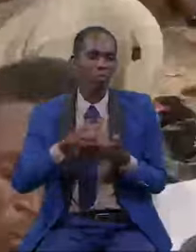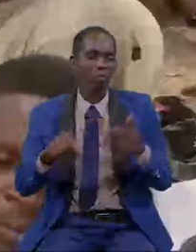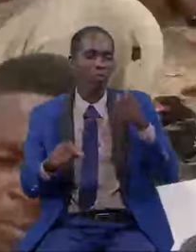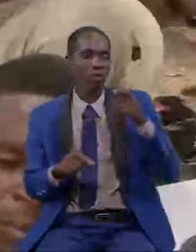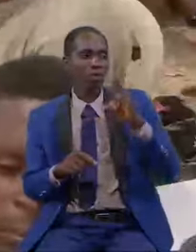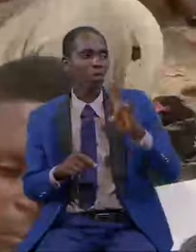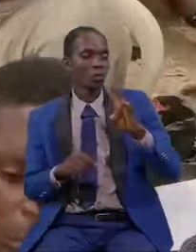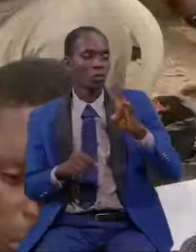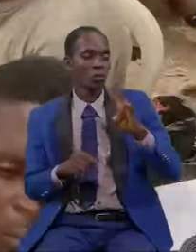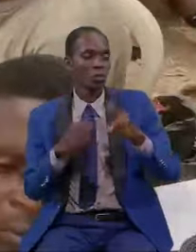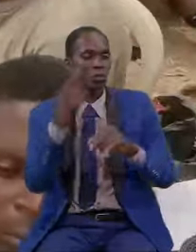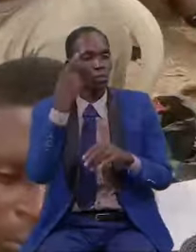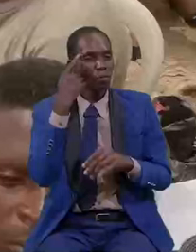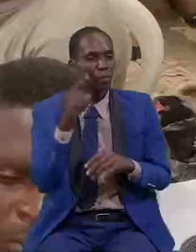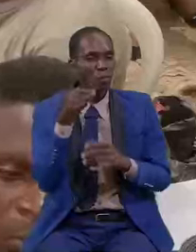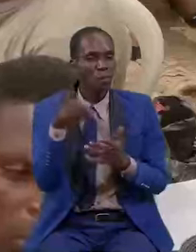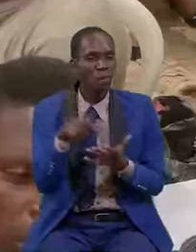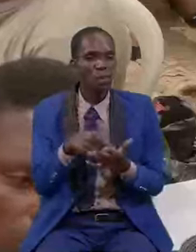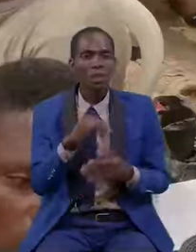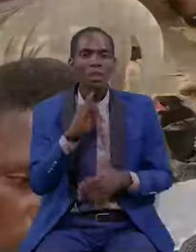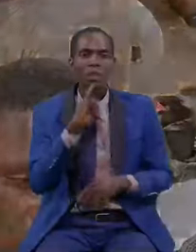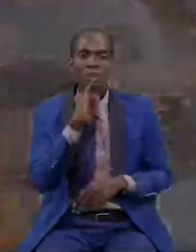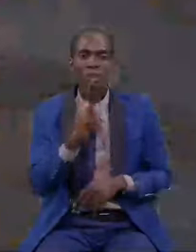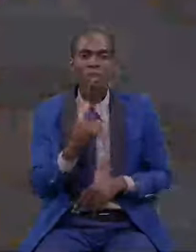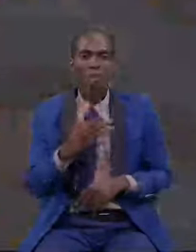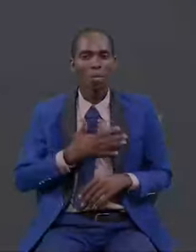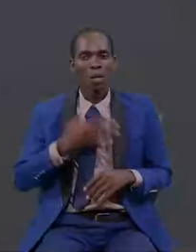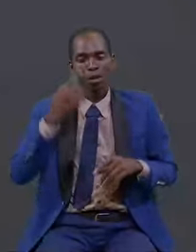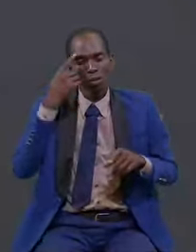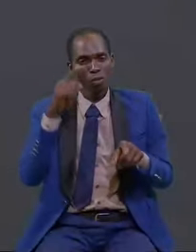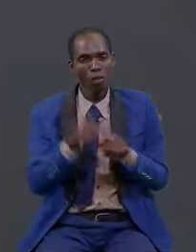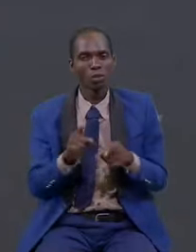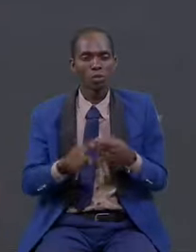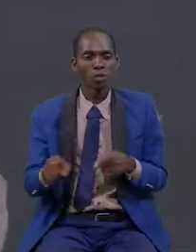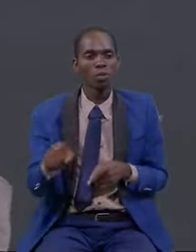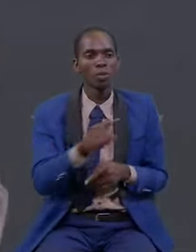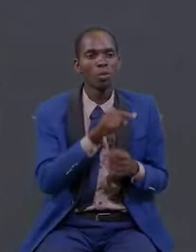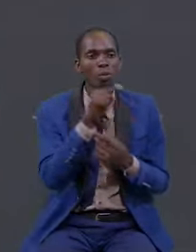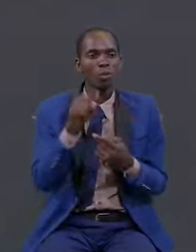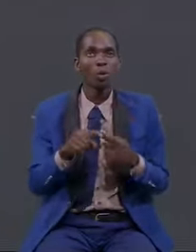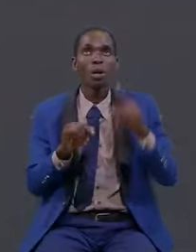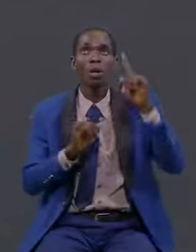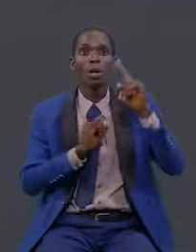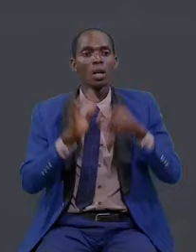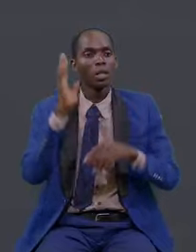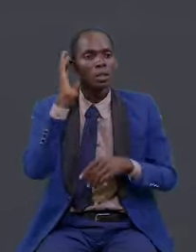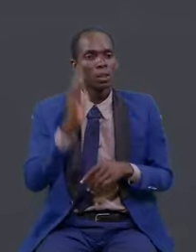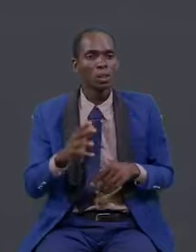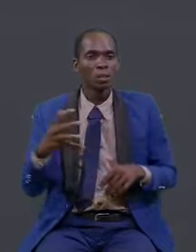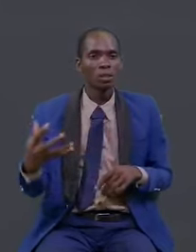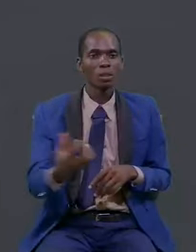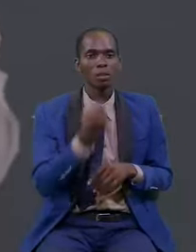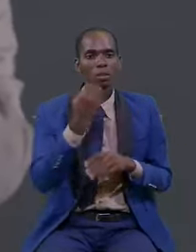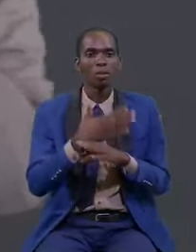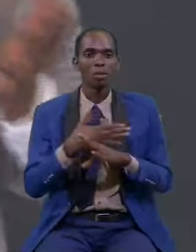27. Et ce sera mon alliance avec eux. Lorsque